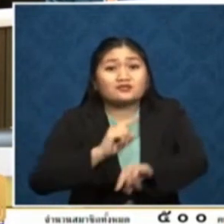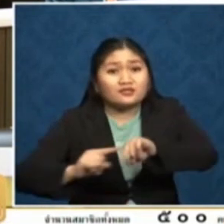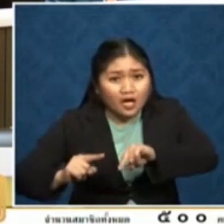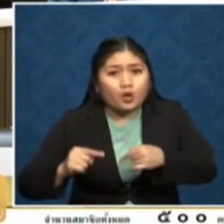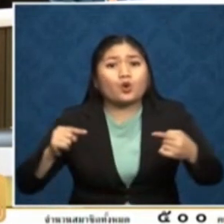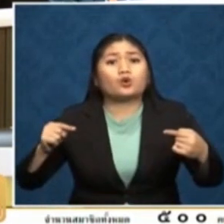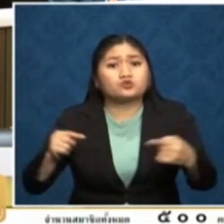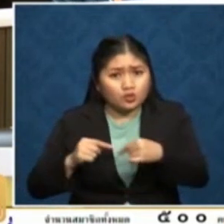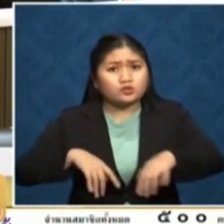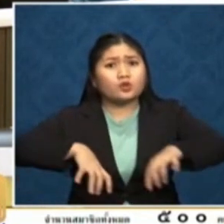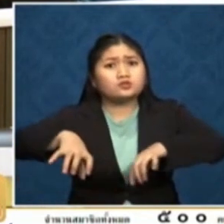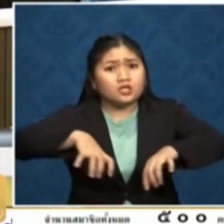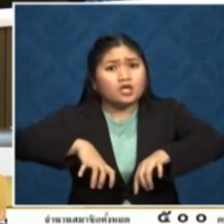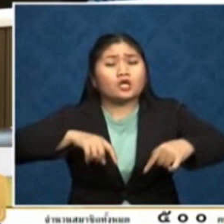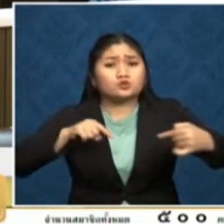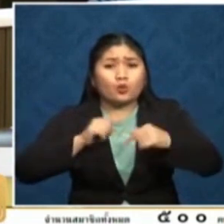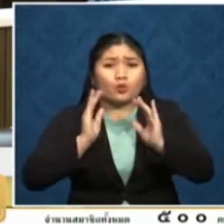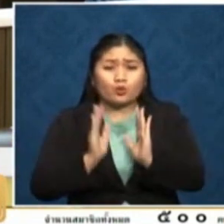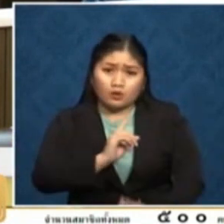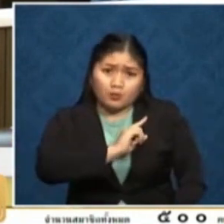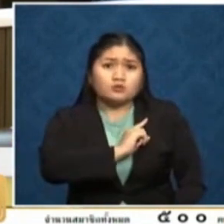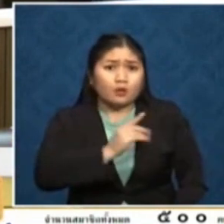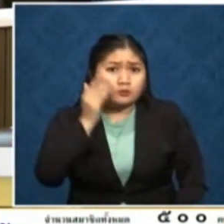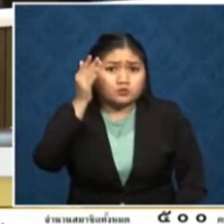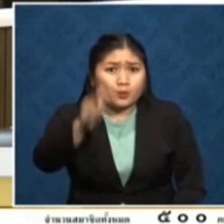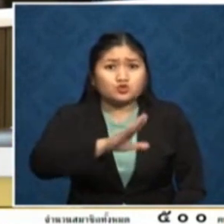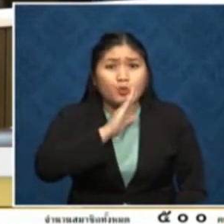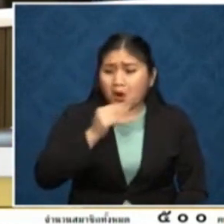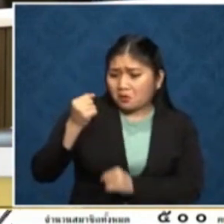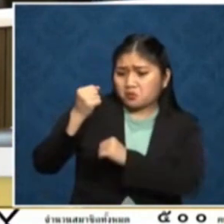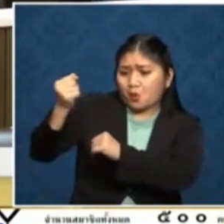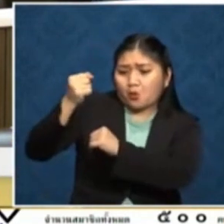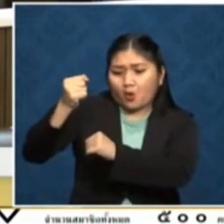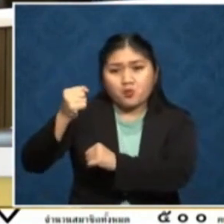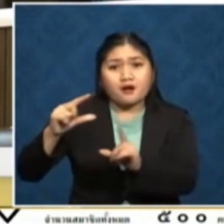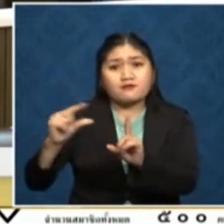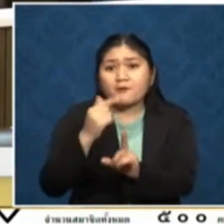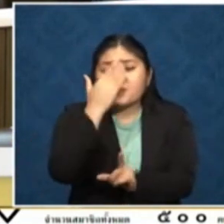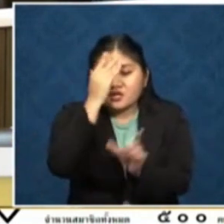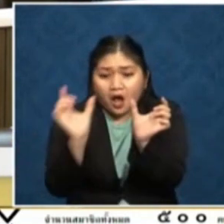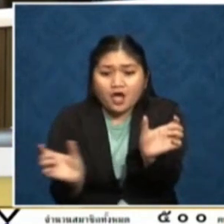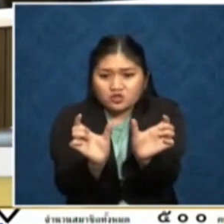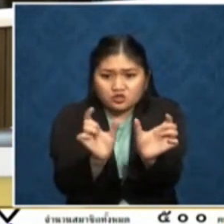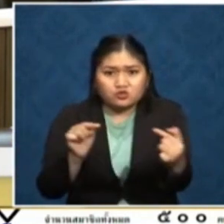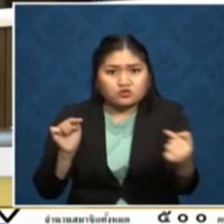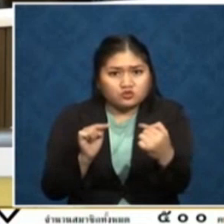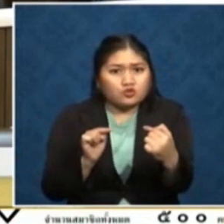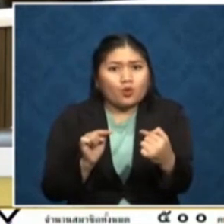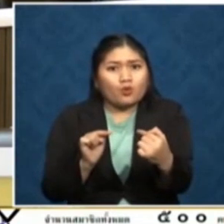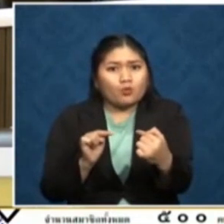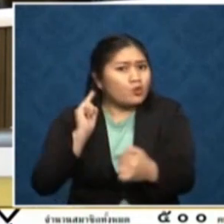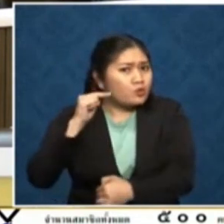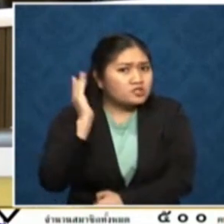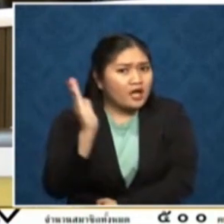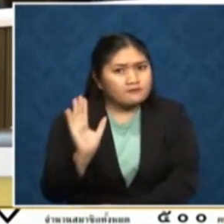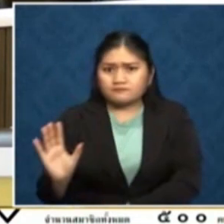ากมีอาชญากรรมเกิดขึ้นจากการเปลี่ยนคำนามหน้านามเช่นการปลอมแปลงตัวตนเพื่อก่ออาชญากรรมก็เป็นประเด็นเรื่องอาชญากรรมที่ต้องจัดการ